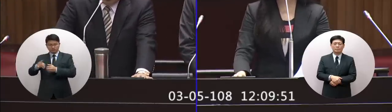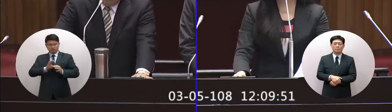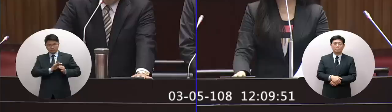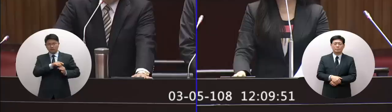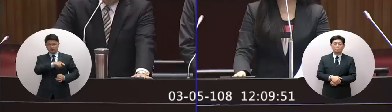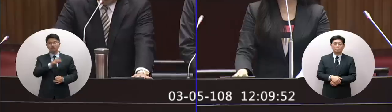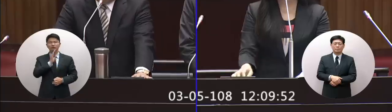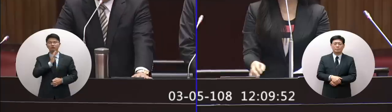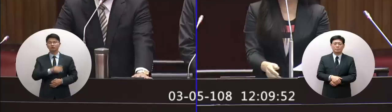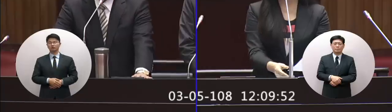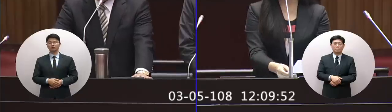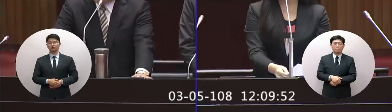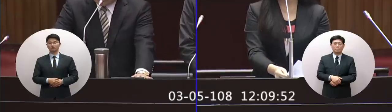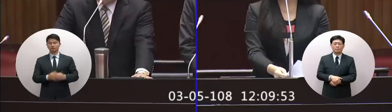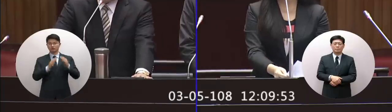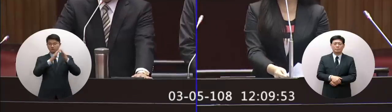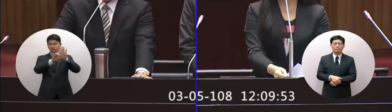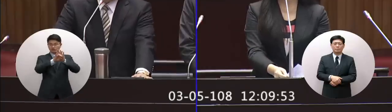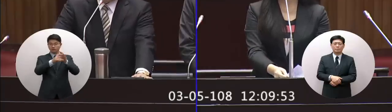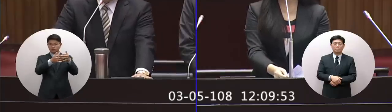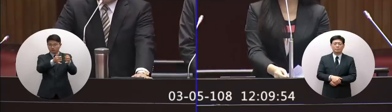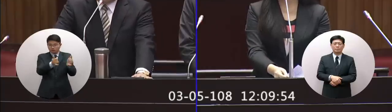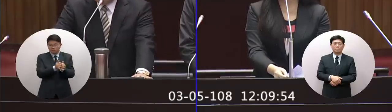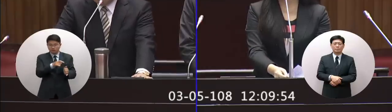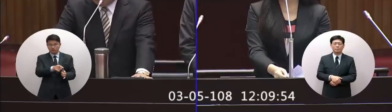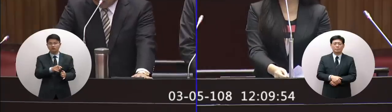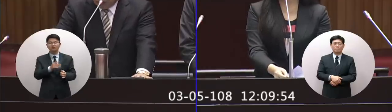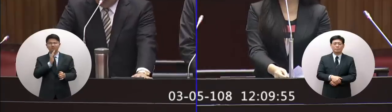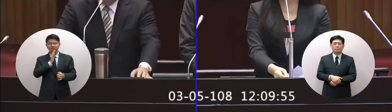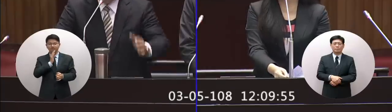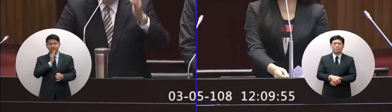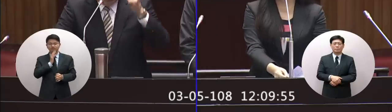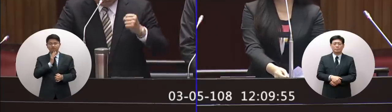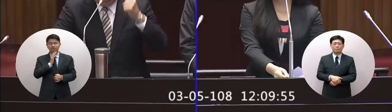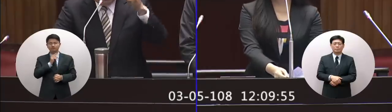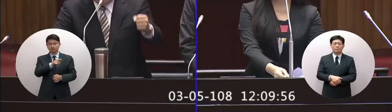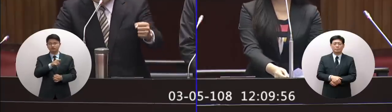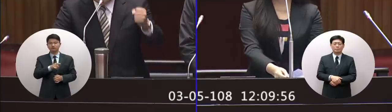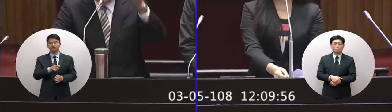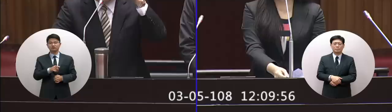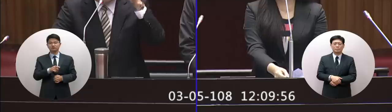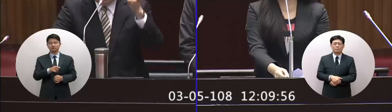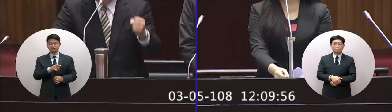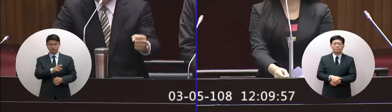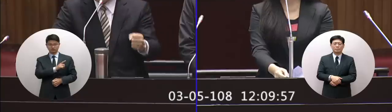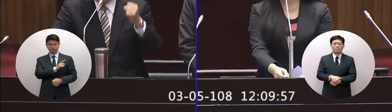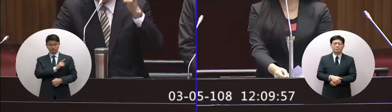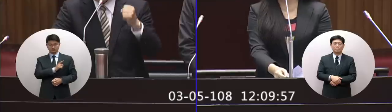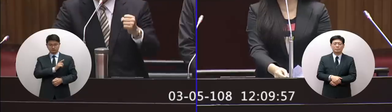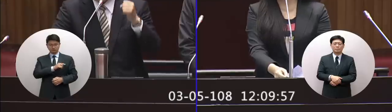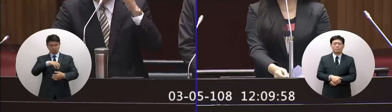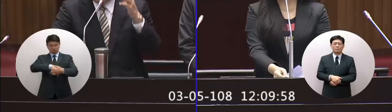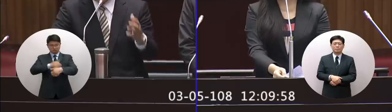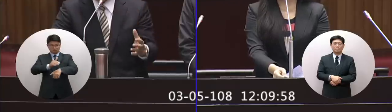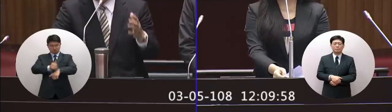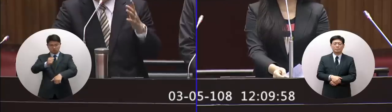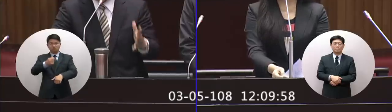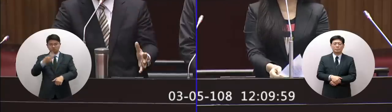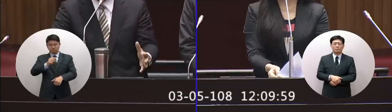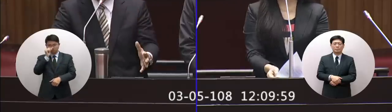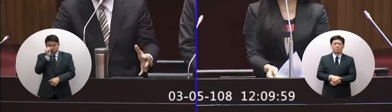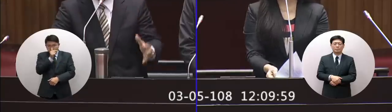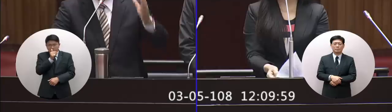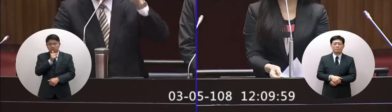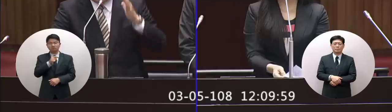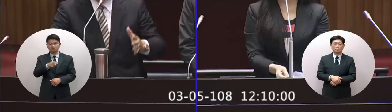那都兰部落实在是一个非常有能力跟非常特殊，已经完成